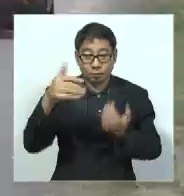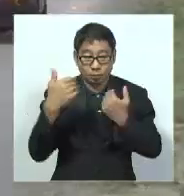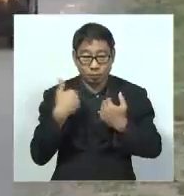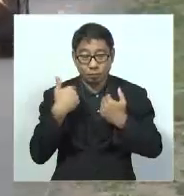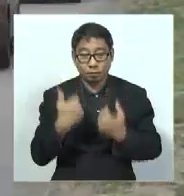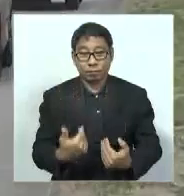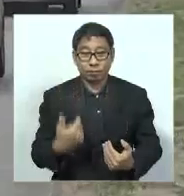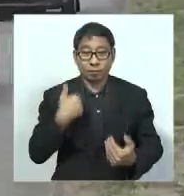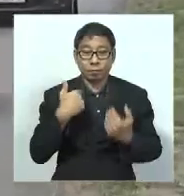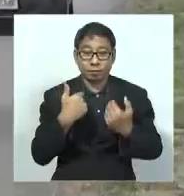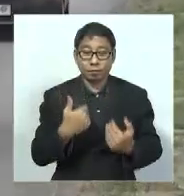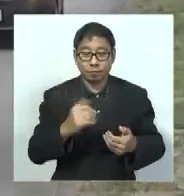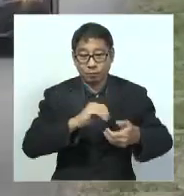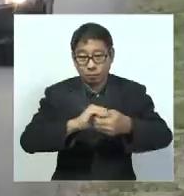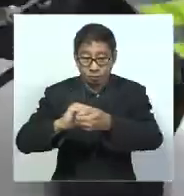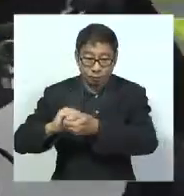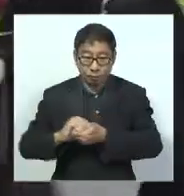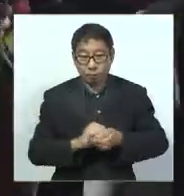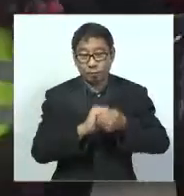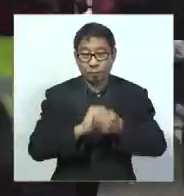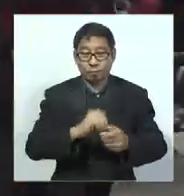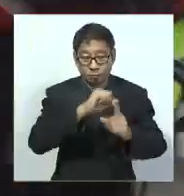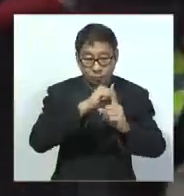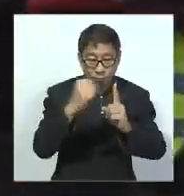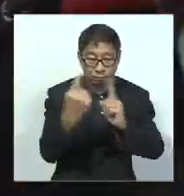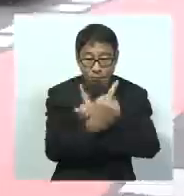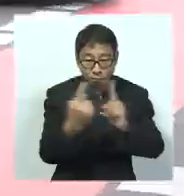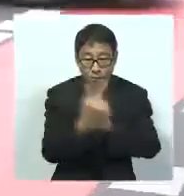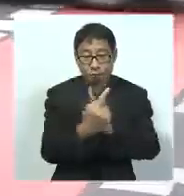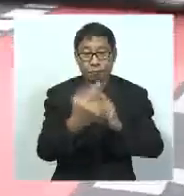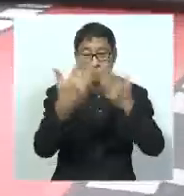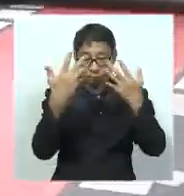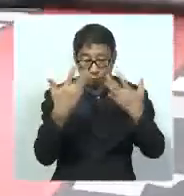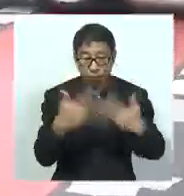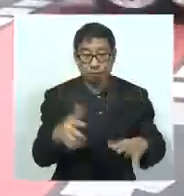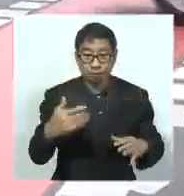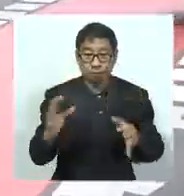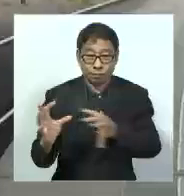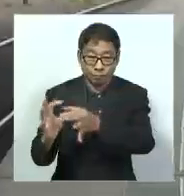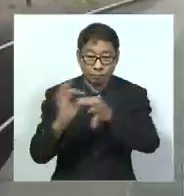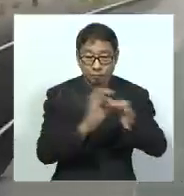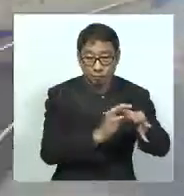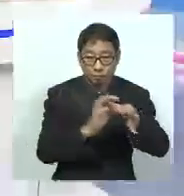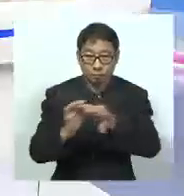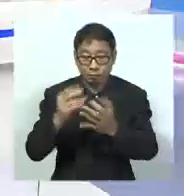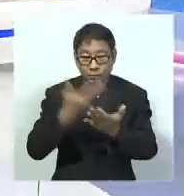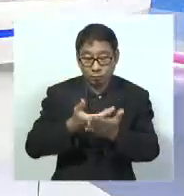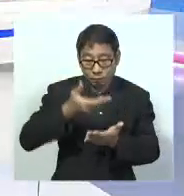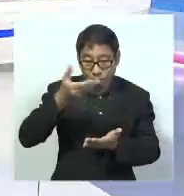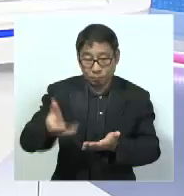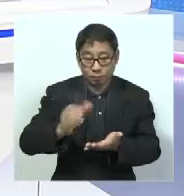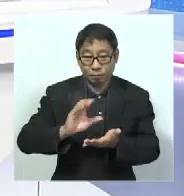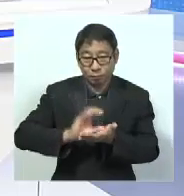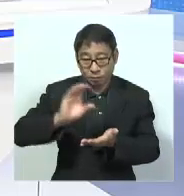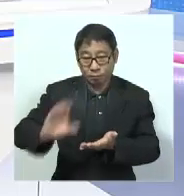นว่านอกจากเรื่องของความสัมพันธ์ทางด้านสังคมแล้วนะคะการเชื่อมความสัมพันธ์ทางด้านการค้าการลงทุ